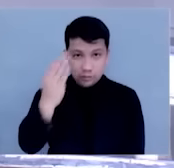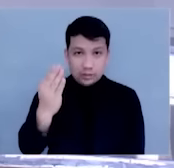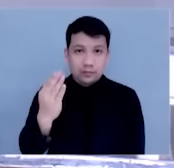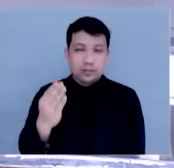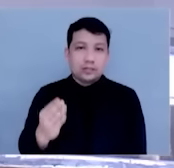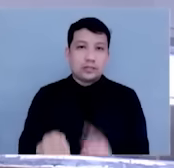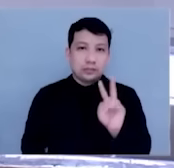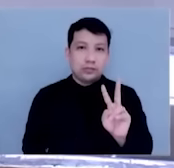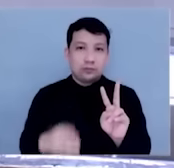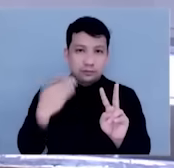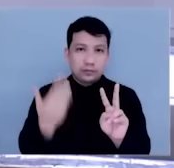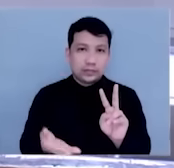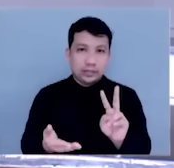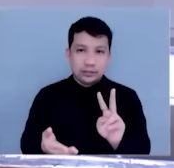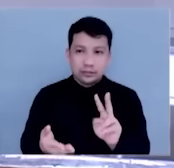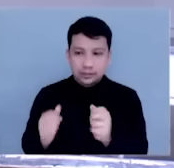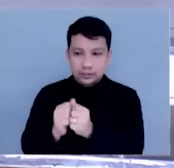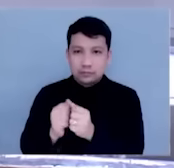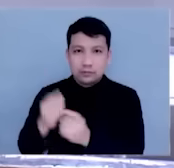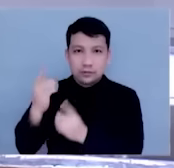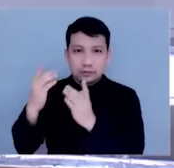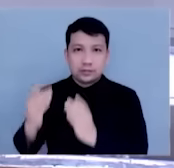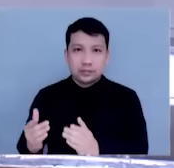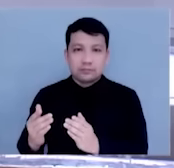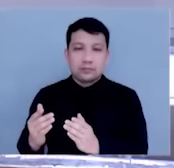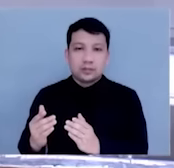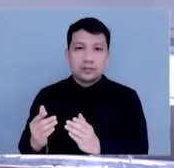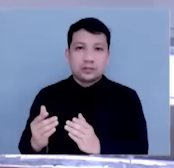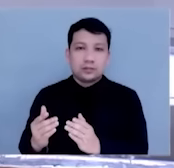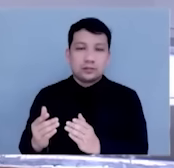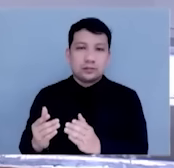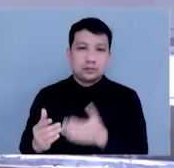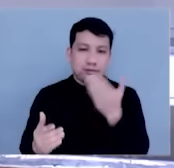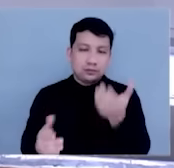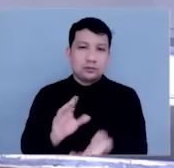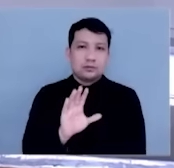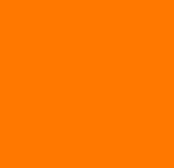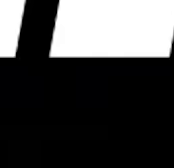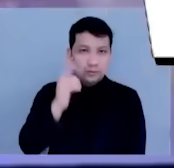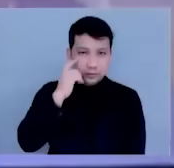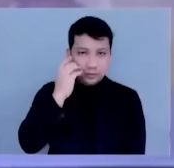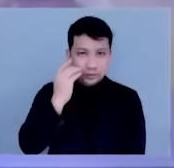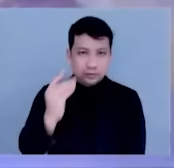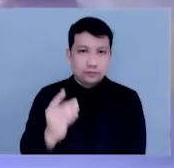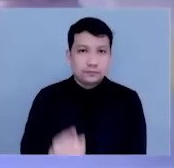opisyal at kanyang driver. Nasa frontline ng balitang yan, si Gary De Leon.